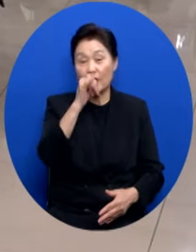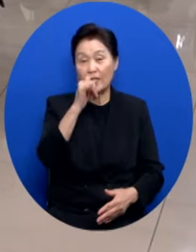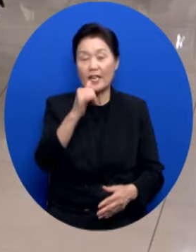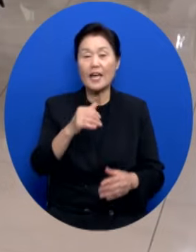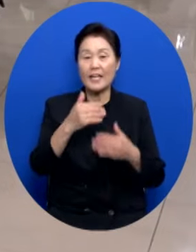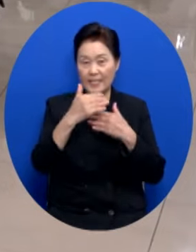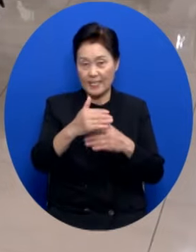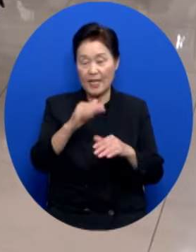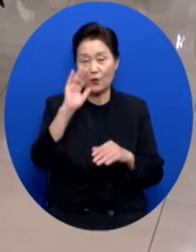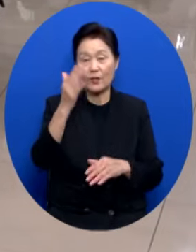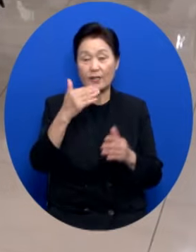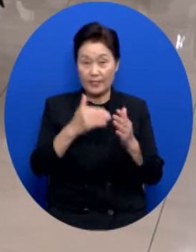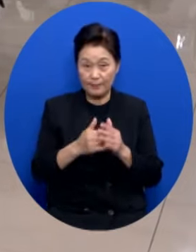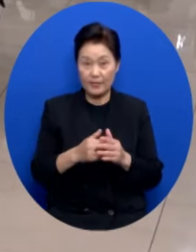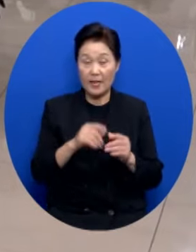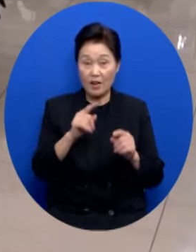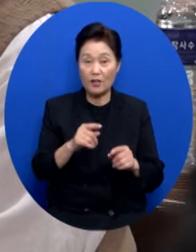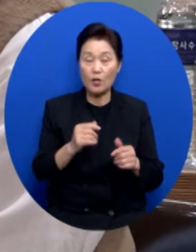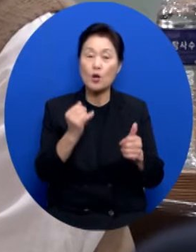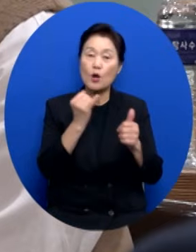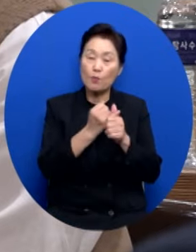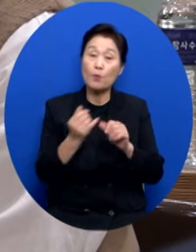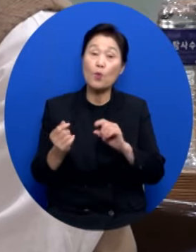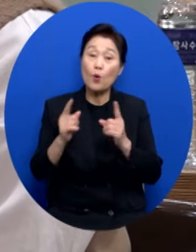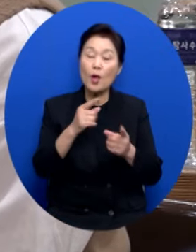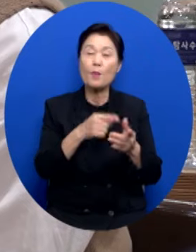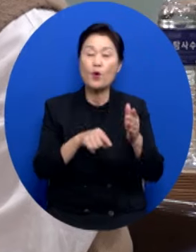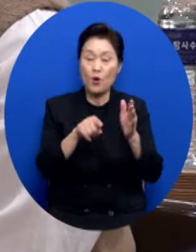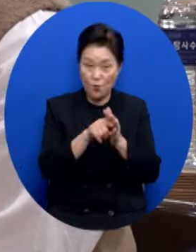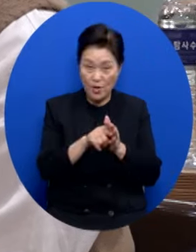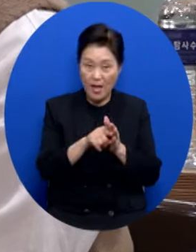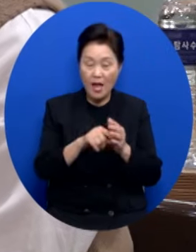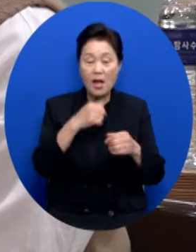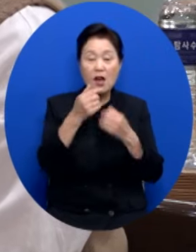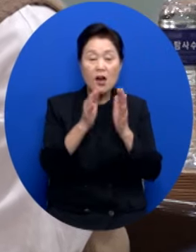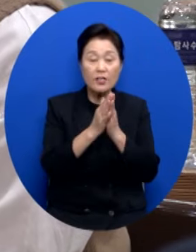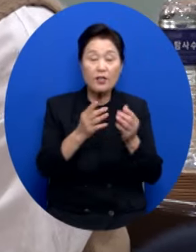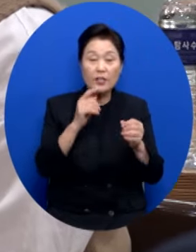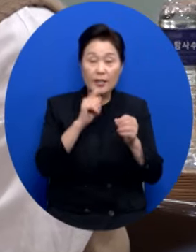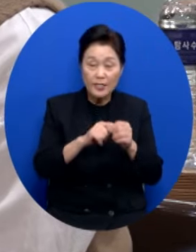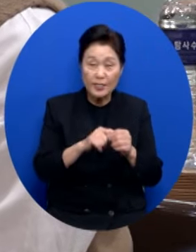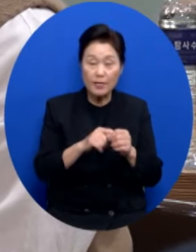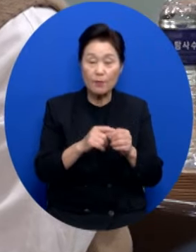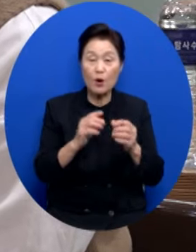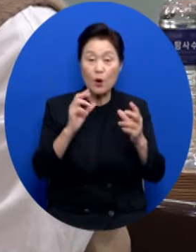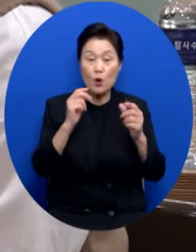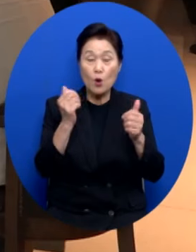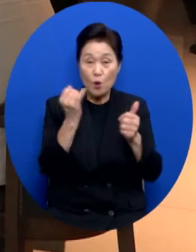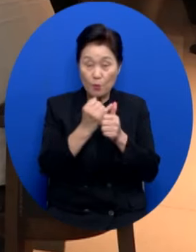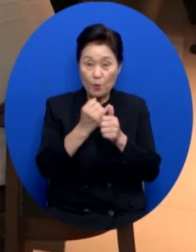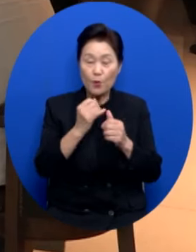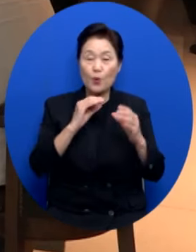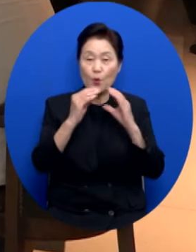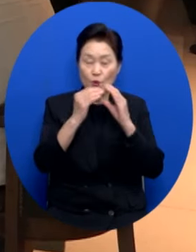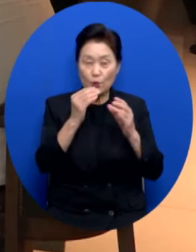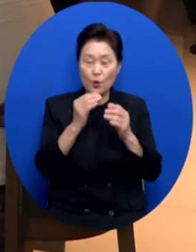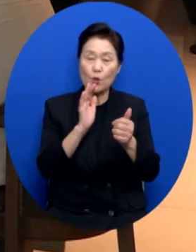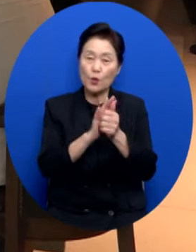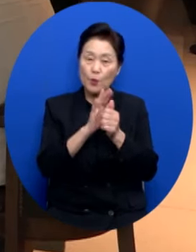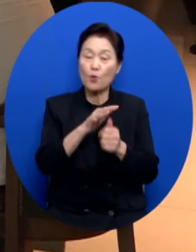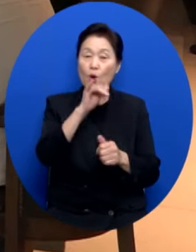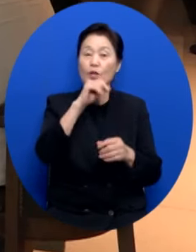진행됐습니다. 메리지 코스는 성경적이고 현실적인 접근을 통해 부부 간의 소통을 더욱 깊이 있게 돕는